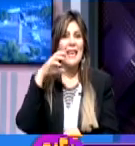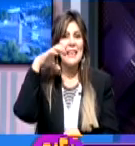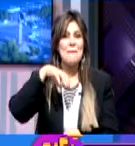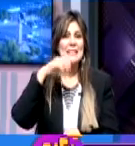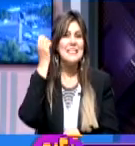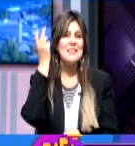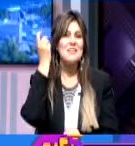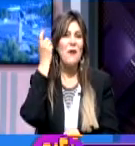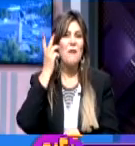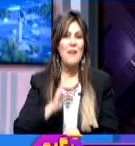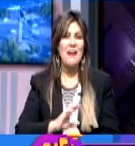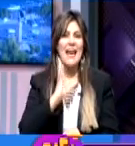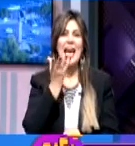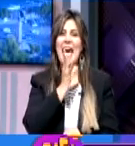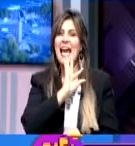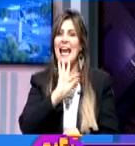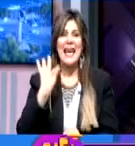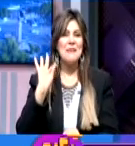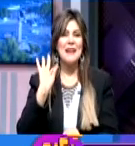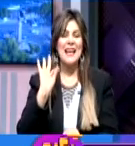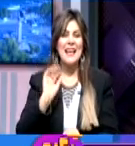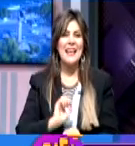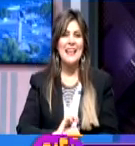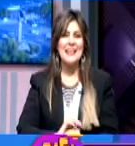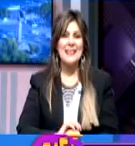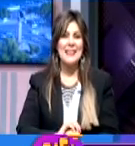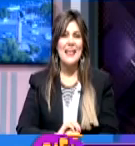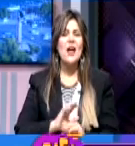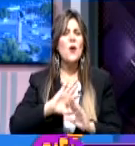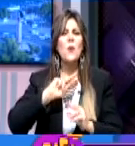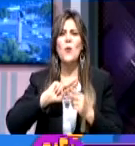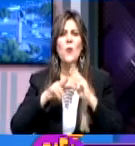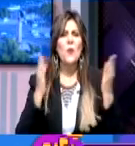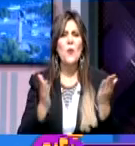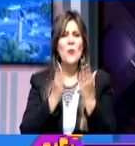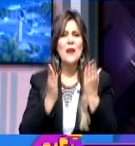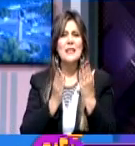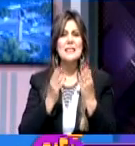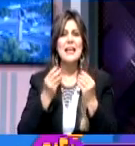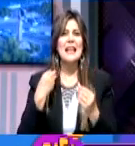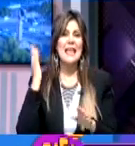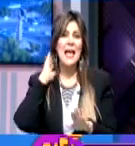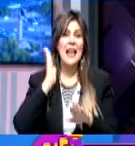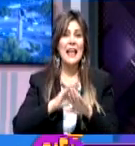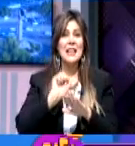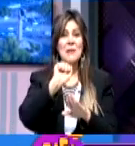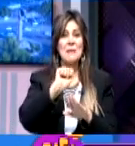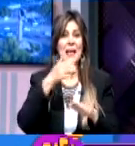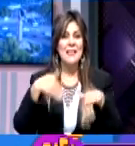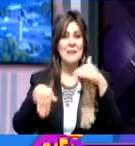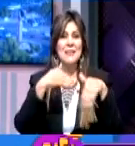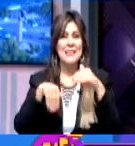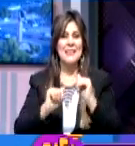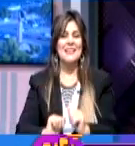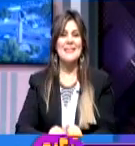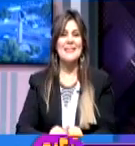كامله بتحوي او بتحمل كل الاشياء التي تخدم ذوي الاعاقه. طيب في العاصمه الاداريه. طب استاذن حضرتك